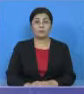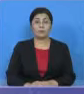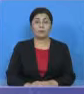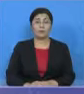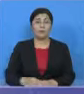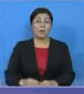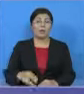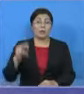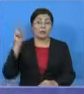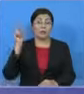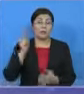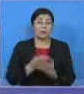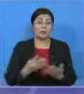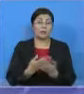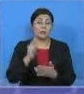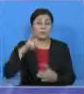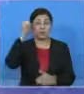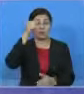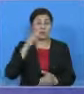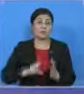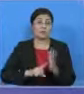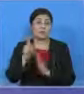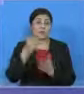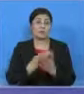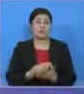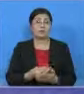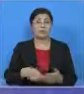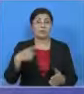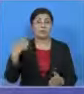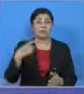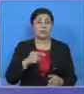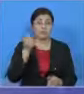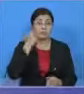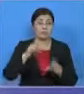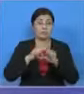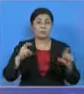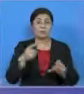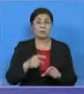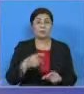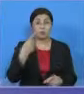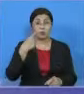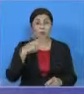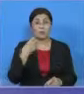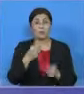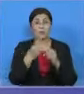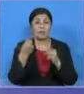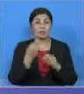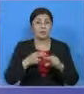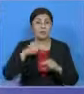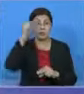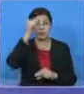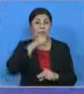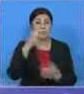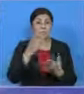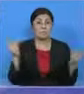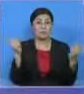Юбилейная линейка прошла в одной из старейших школ города. Основанная в 1937 году, средняя школа-гимназия номер 11 в этом учебном году